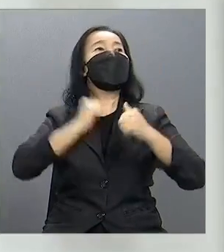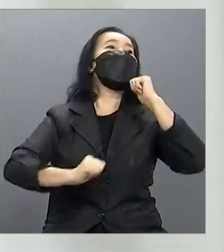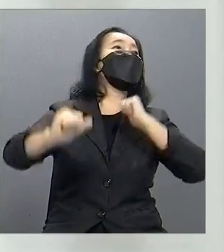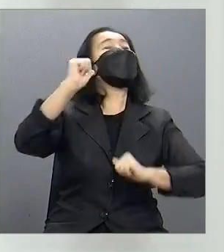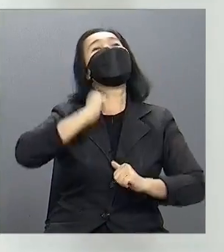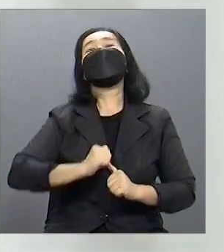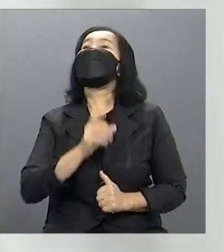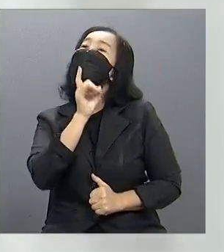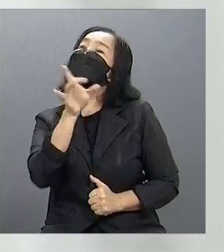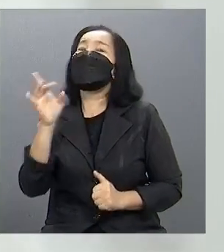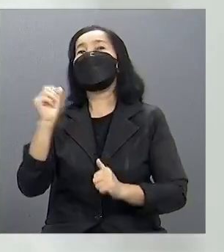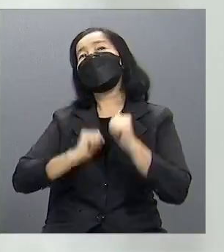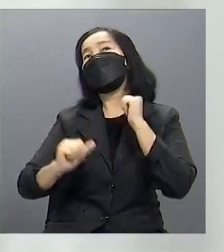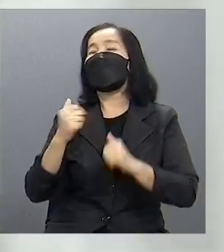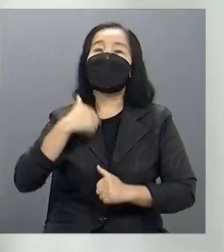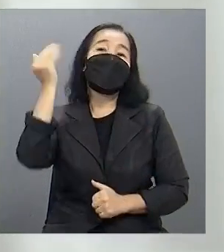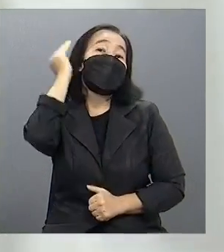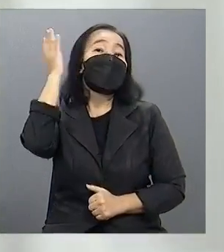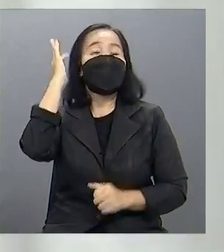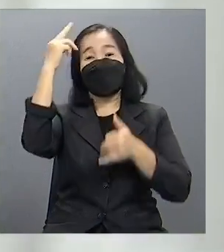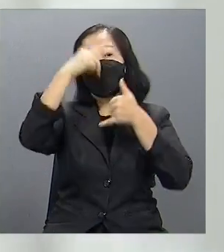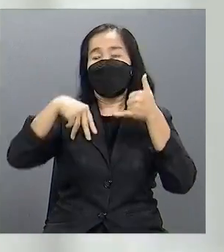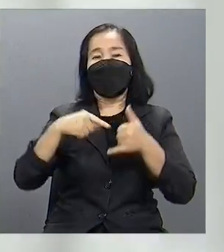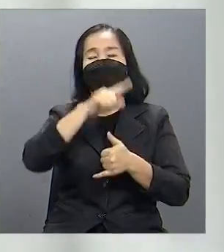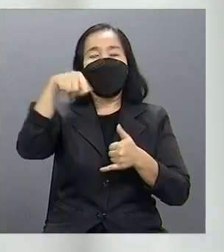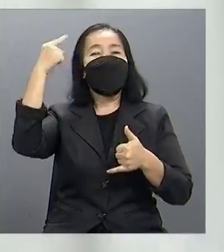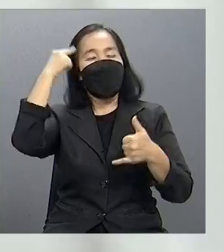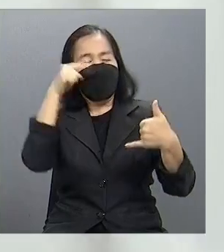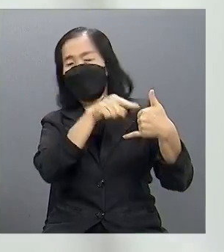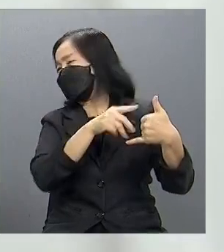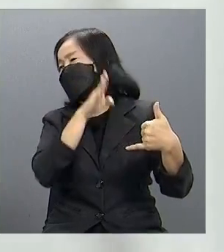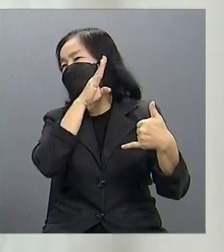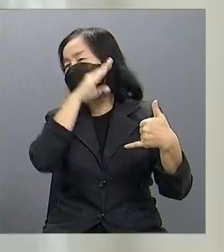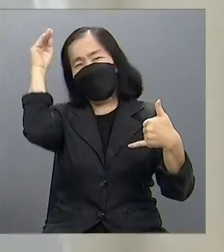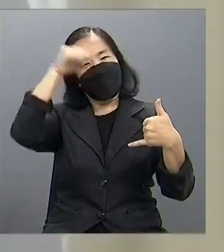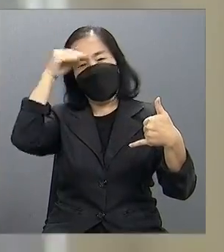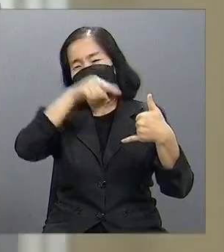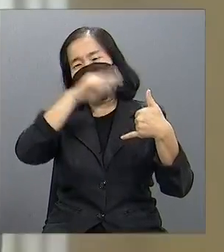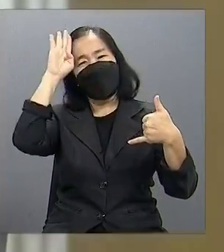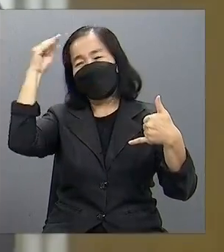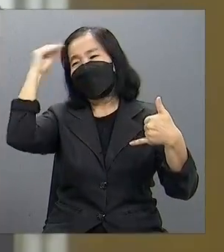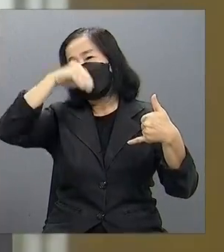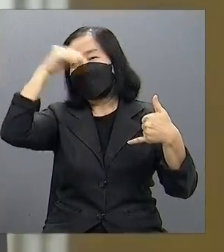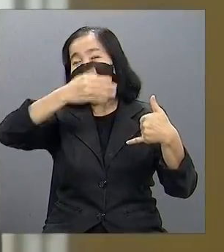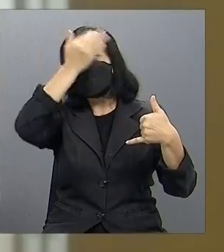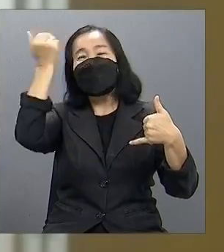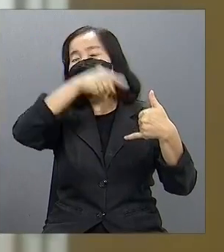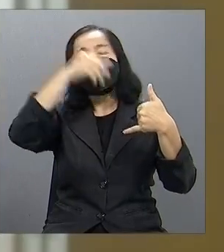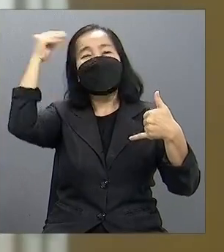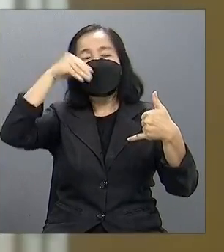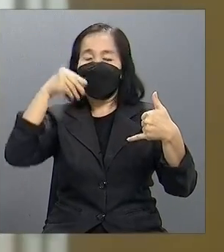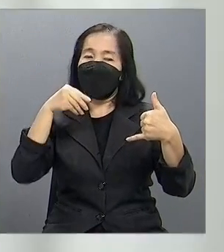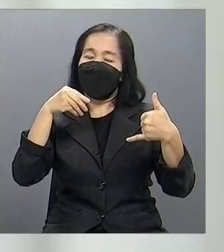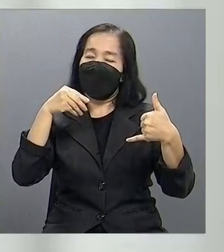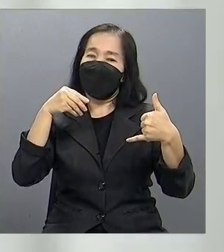ไม่เชื่อเป็นไปไม่ได้อะไรคือทุกคนแบบคิดว่ามันไม่จริงเพราะฉะนั้นพอได้รับการติดต่อ